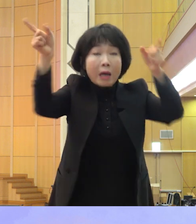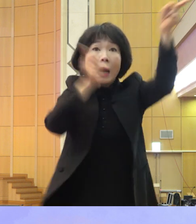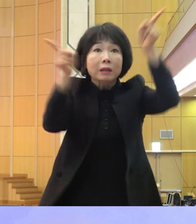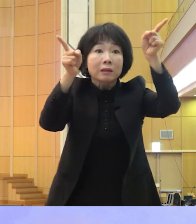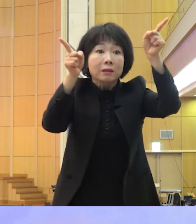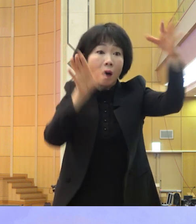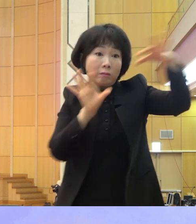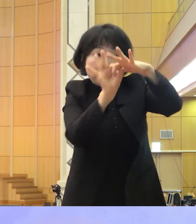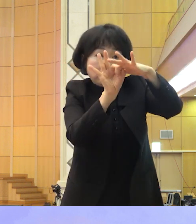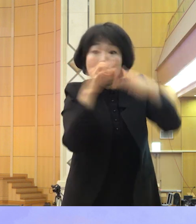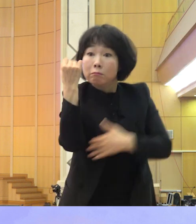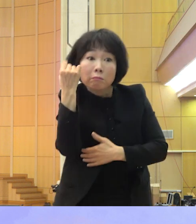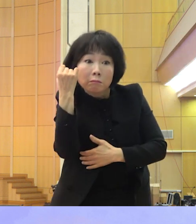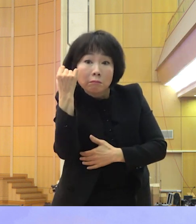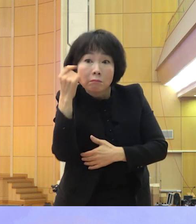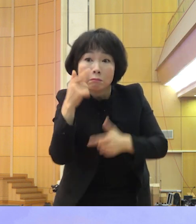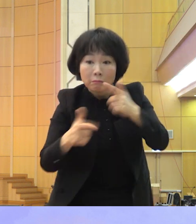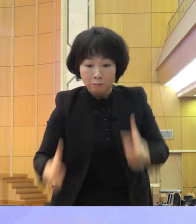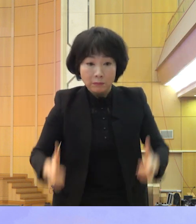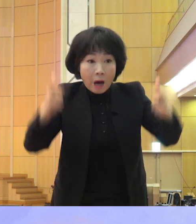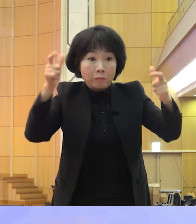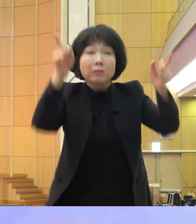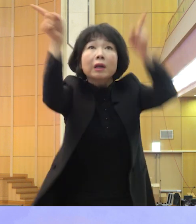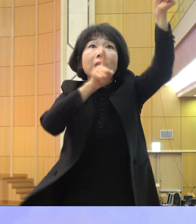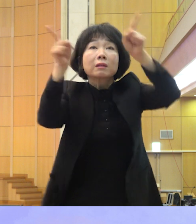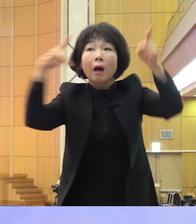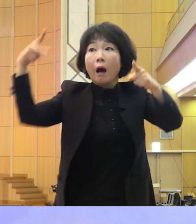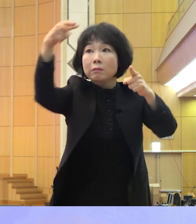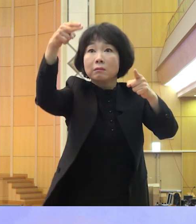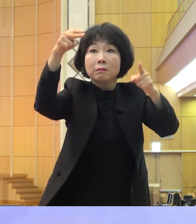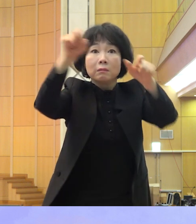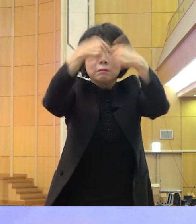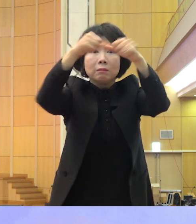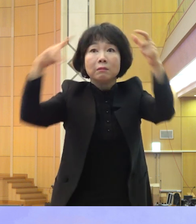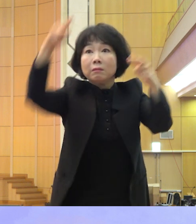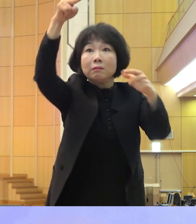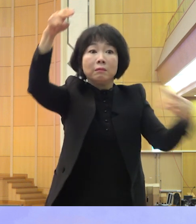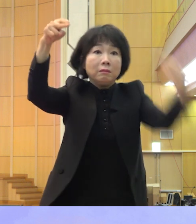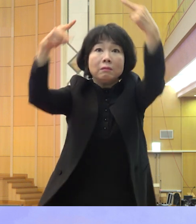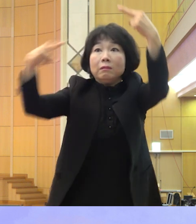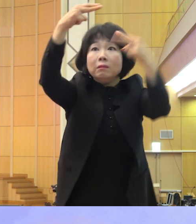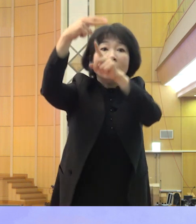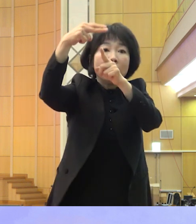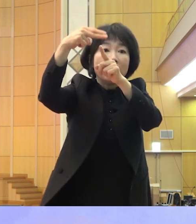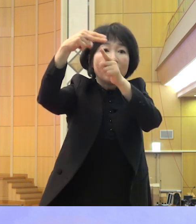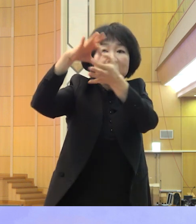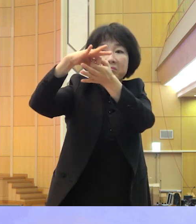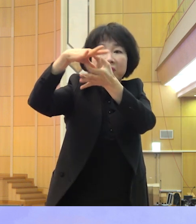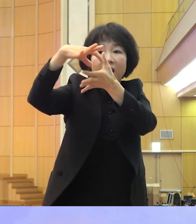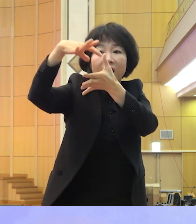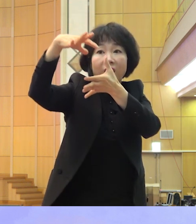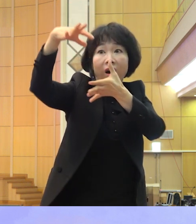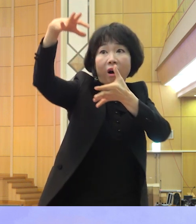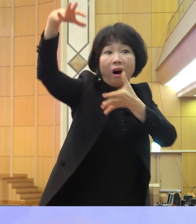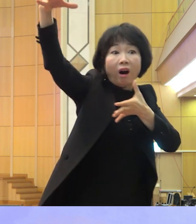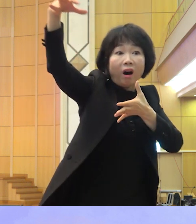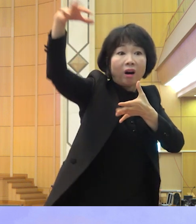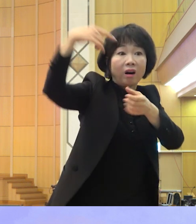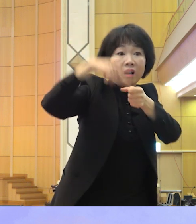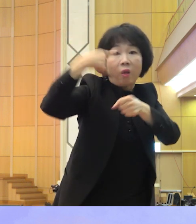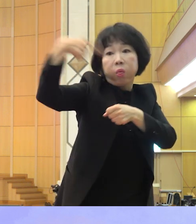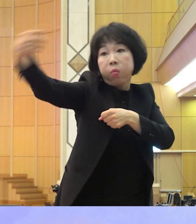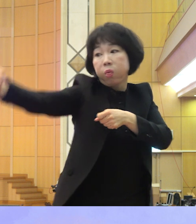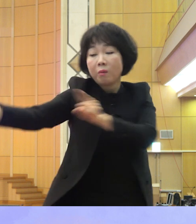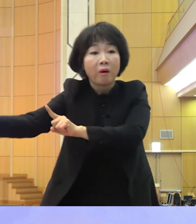되듯이, 그런데 그 가지가 포도나무에서 잘라지는 그 시부터 그 나무 가지는 죽은 나무인 것처럼